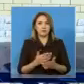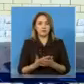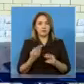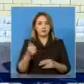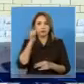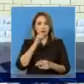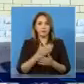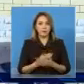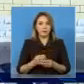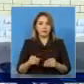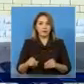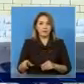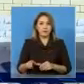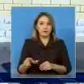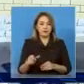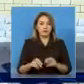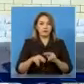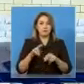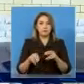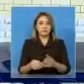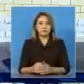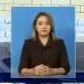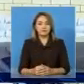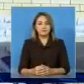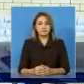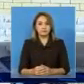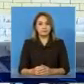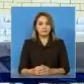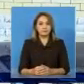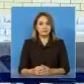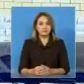году мы плотину построили где-то